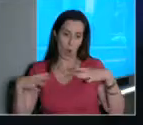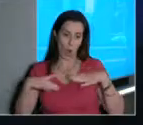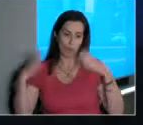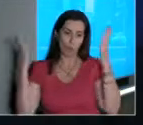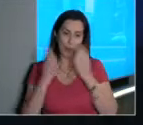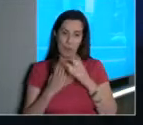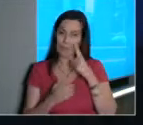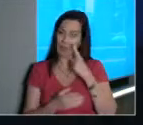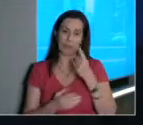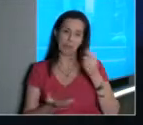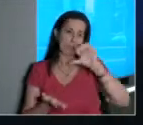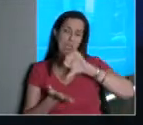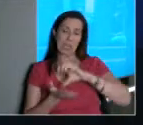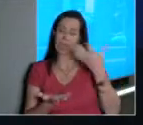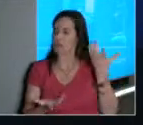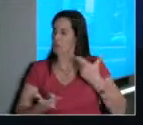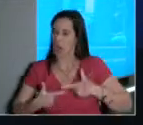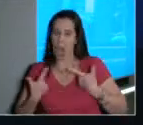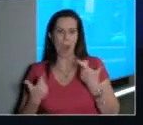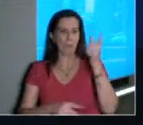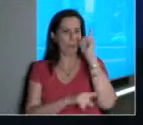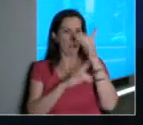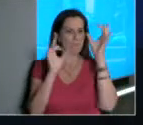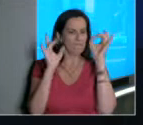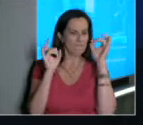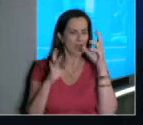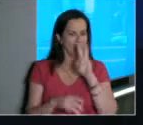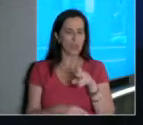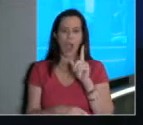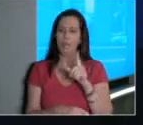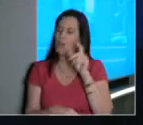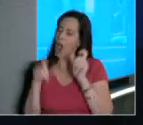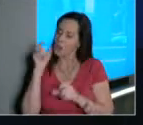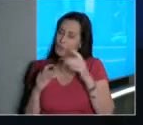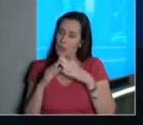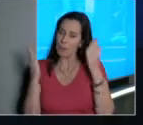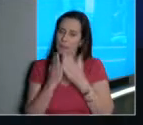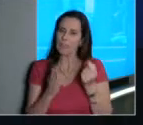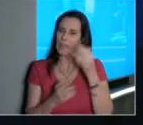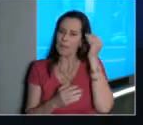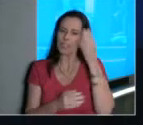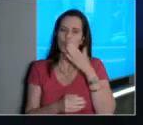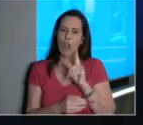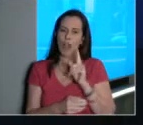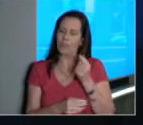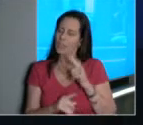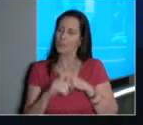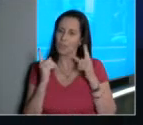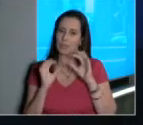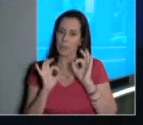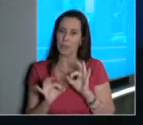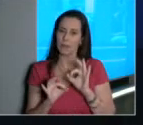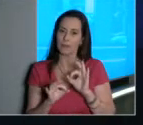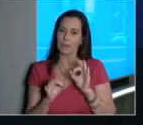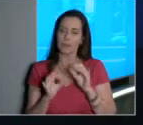לנפוש בה, והיא נראית עיר תוססת ומלונות יוקרתיים והכל, לעומת התושבים שגרים בה. זה קצת מזכיר את ירושלים, אבל טיפה שונה, כי באמת